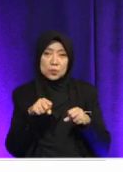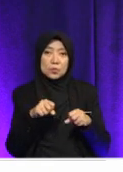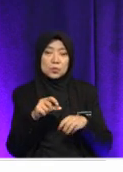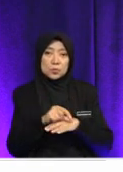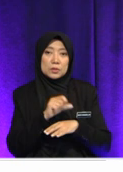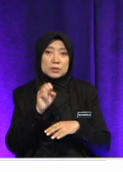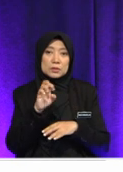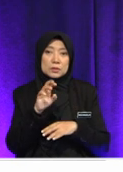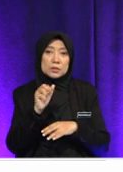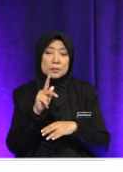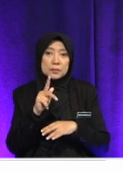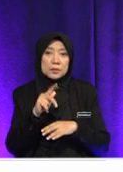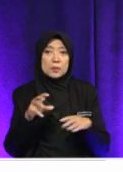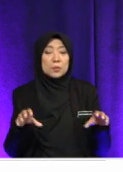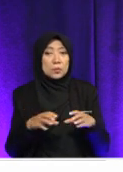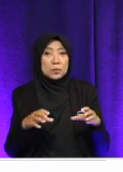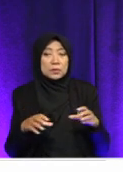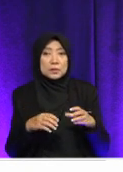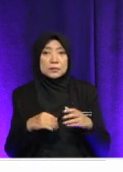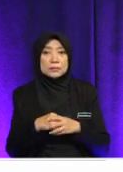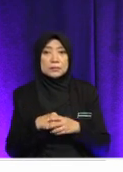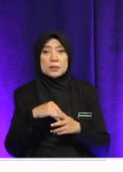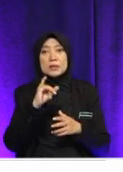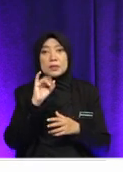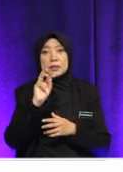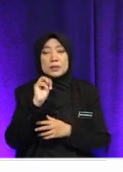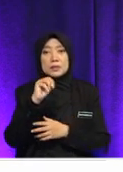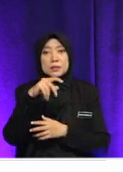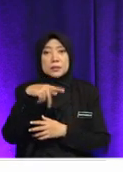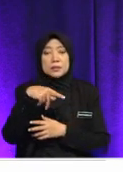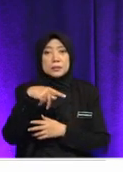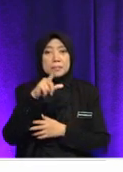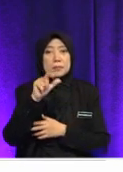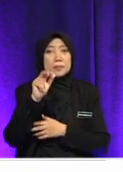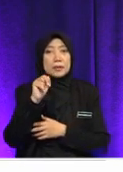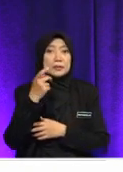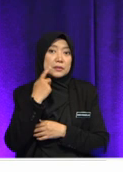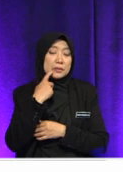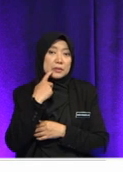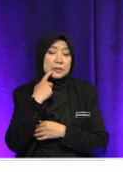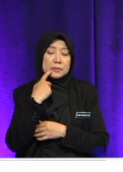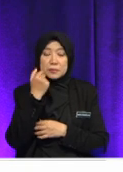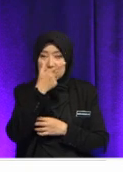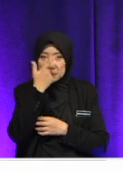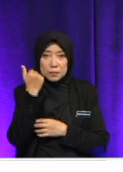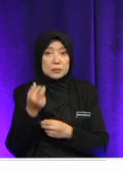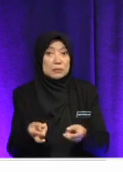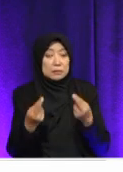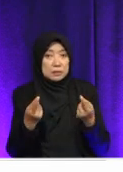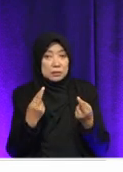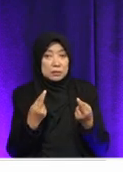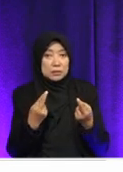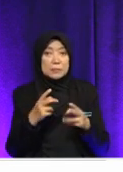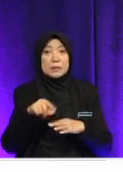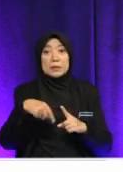kita guna dalam pembuatan Oke implan gigilah sebab bila disebut Serambi dia lengai secara kimia bila kita